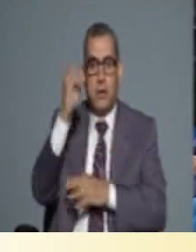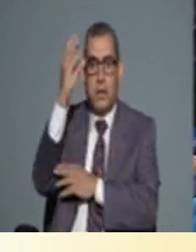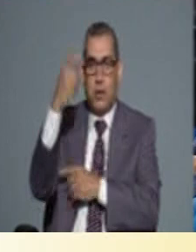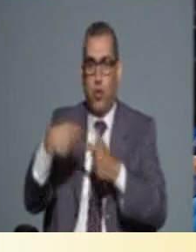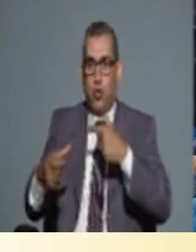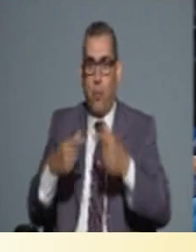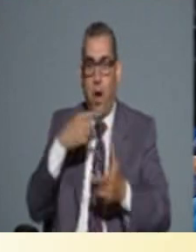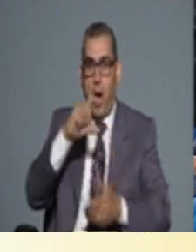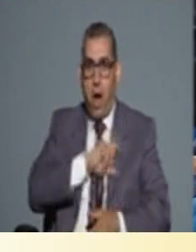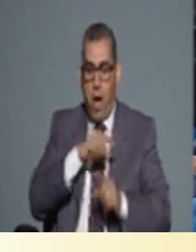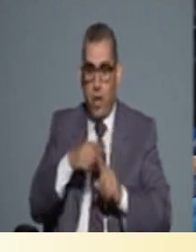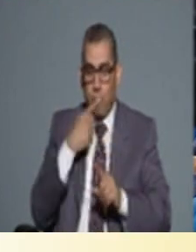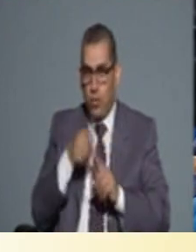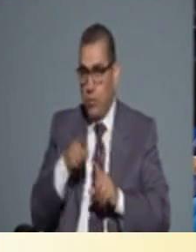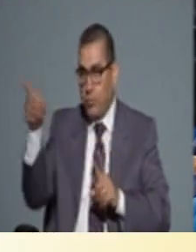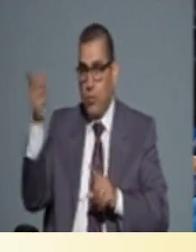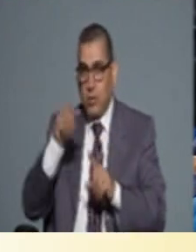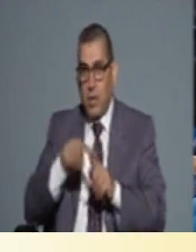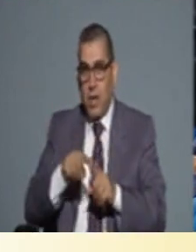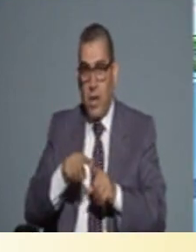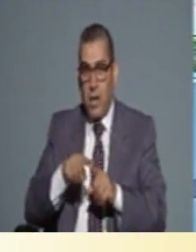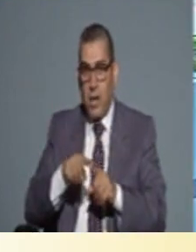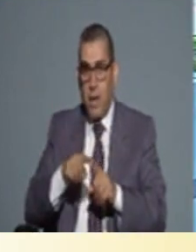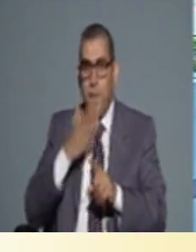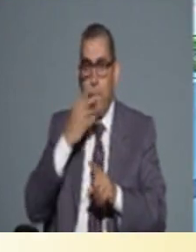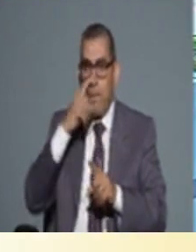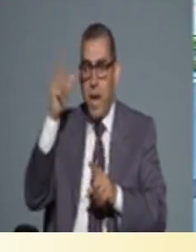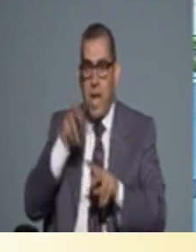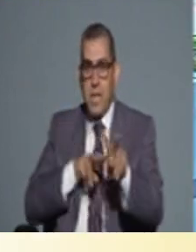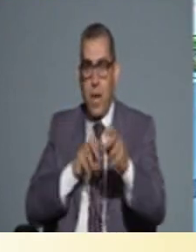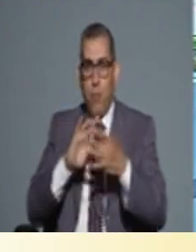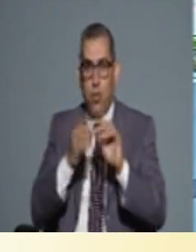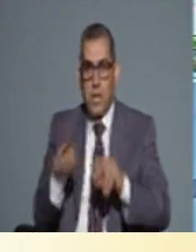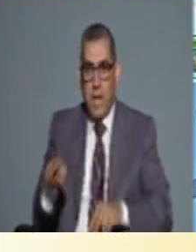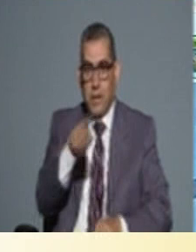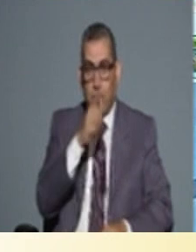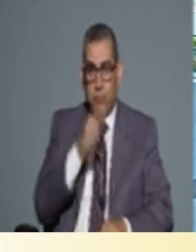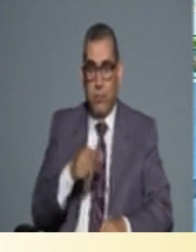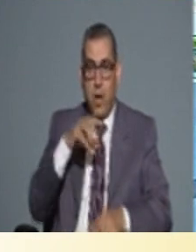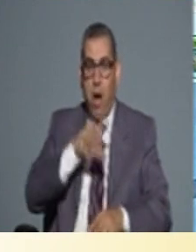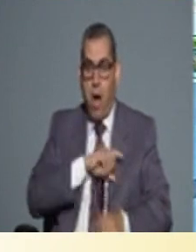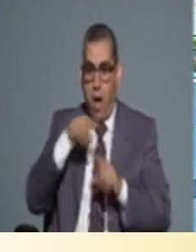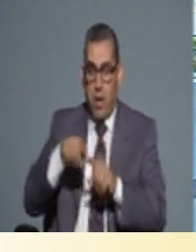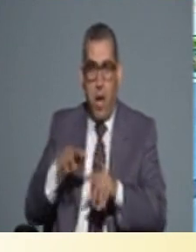ثم القاهره اسوان، خلصنا منه ثلاث قطاعات والقطاعاتين التانيين شغالين فيهم